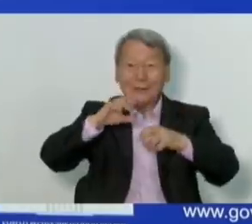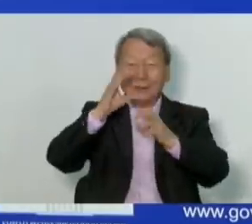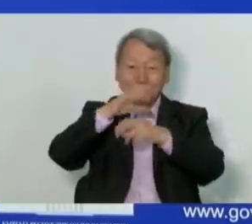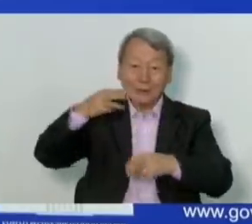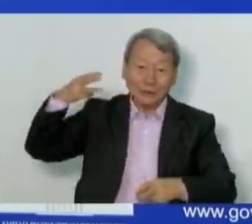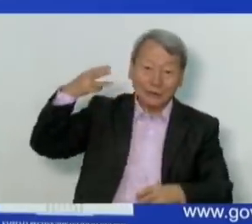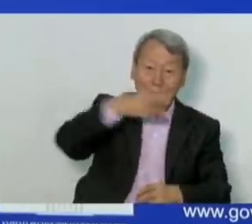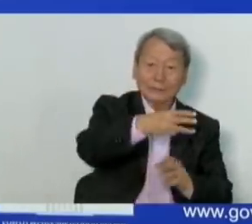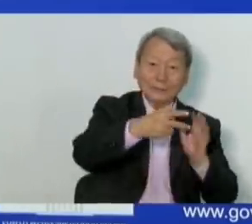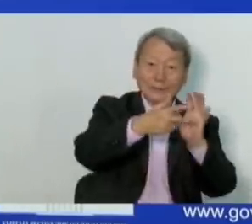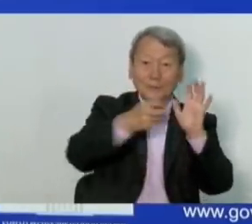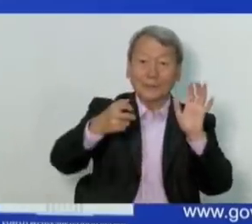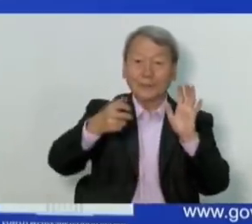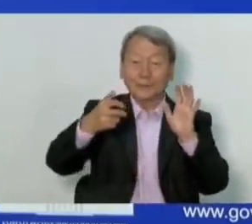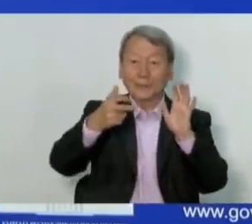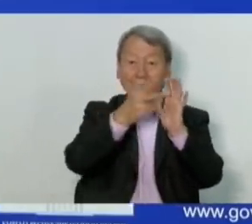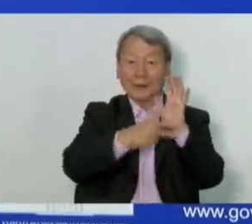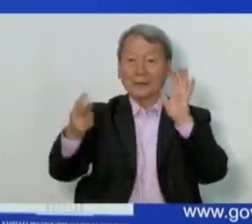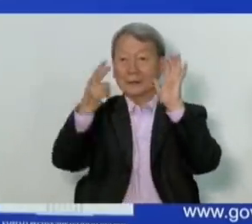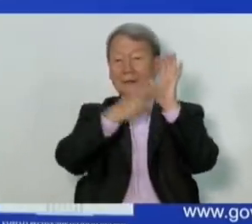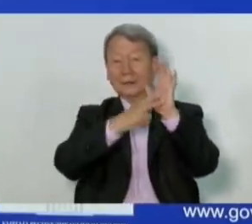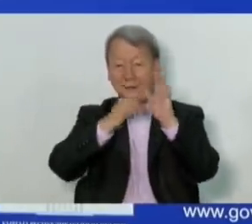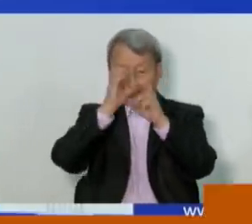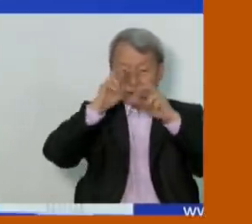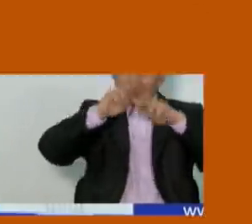3880 жетті.